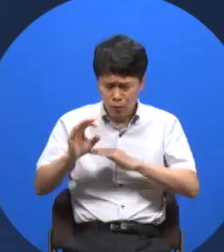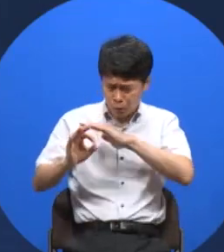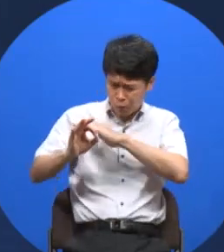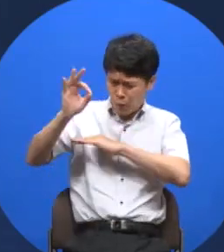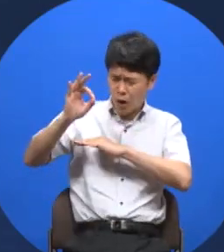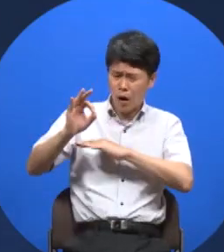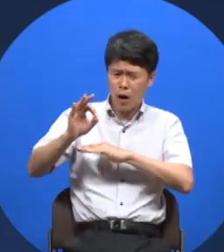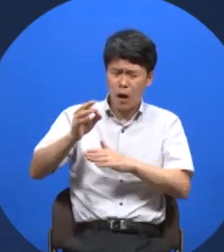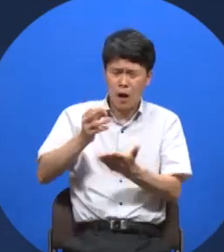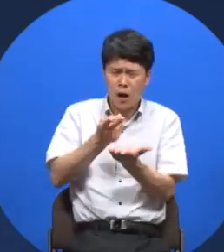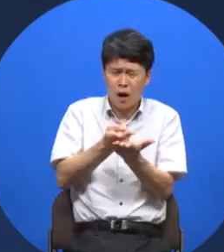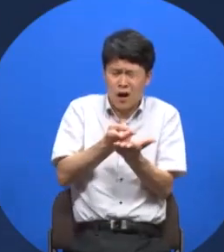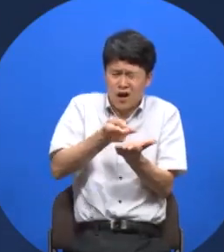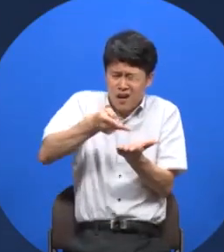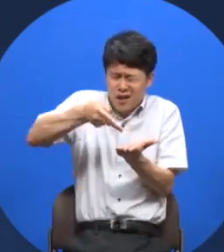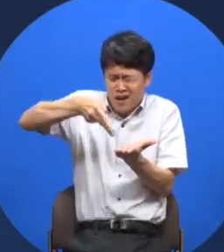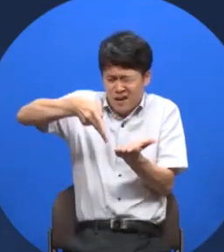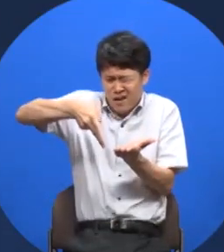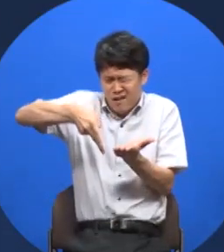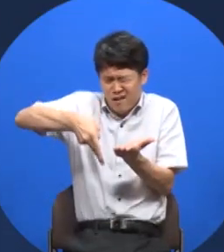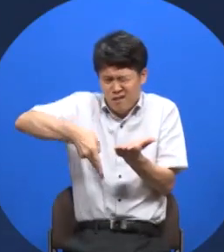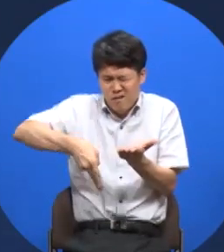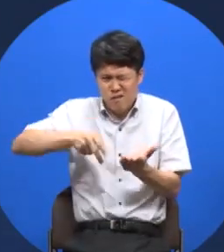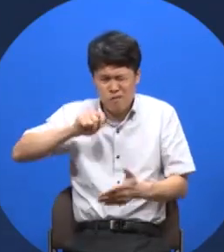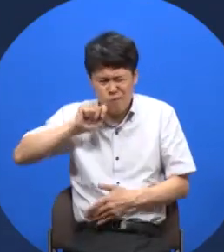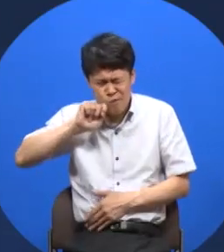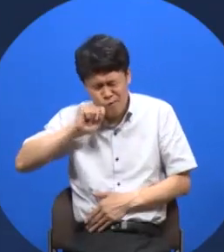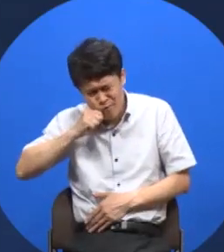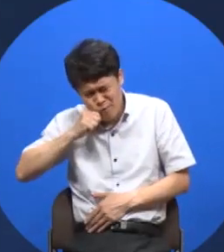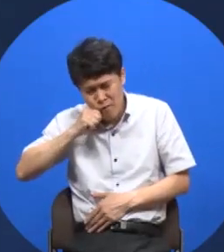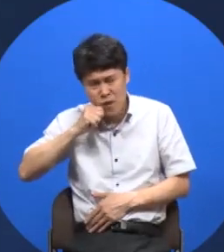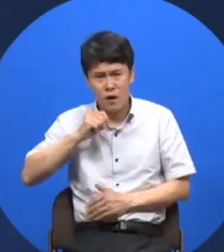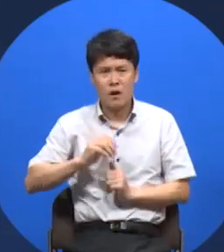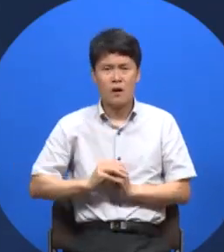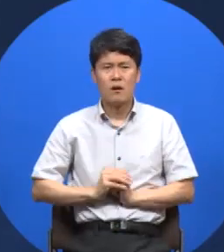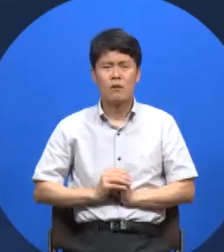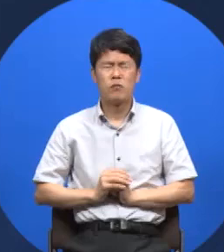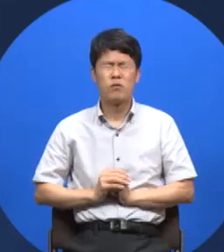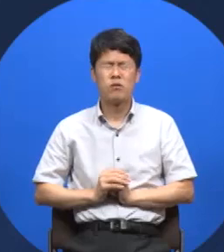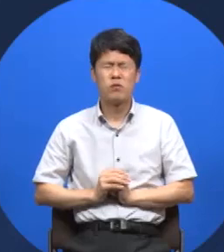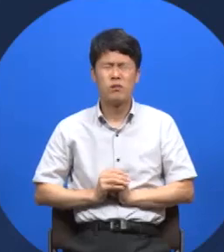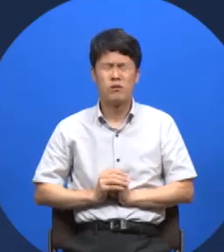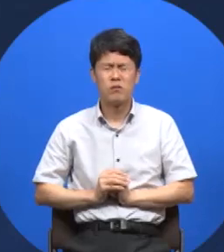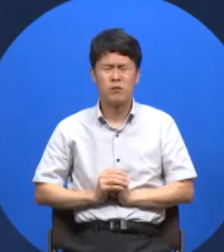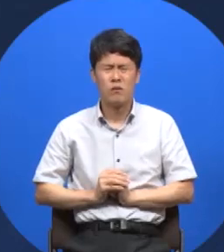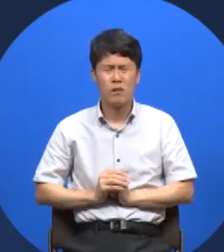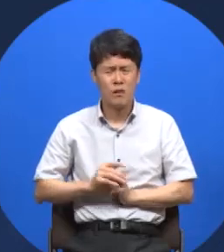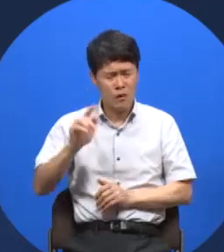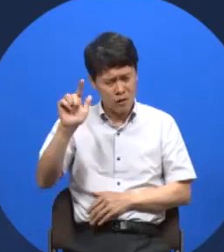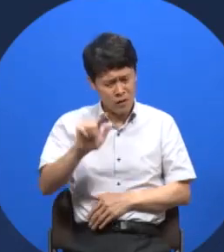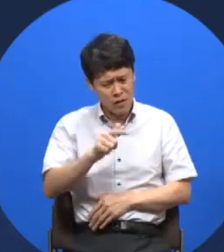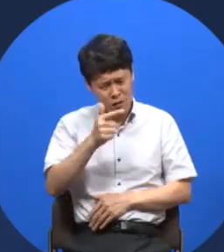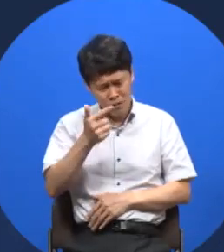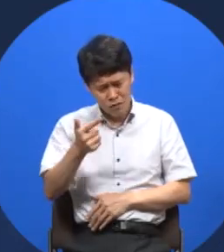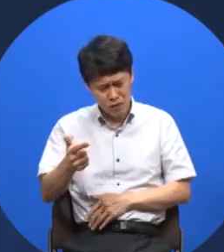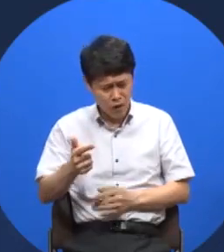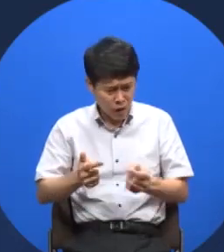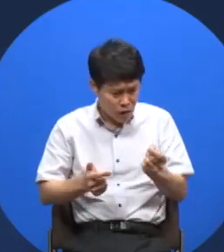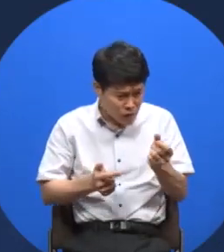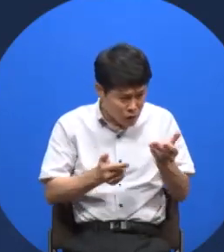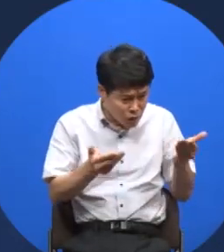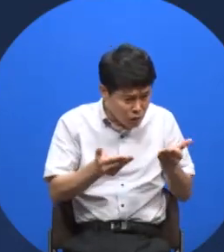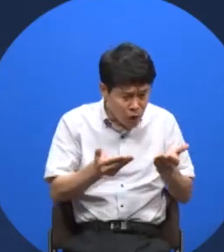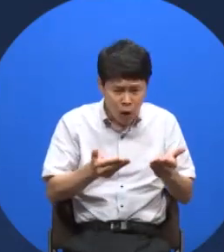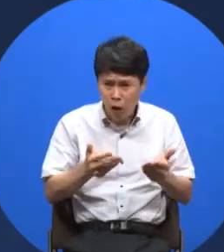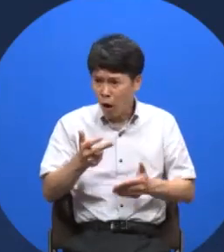아침에는 침대에서 일어나기조차 힘들었다. 그러자 하룻밤 사이에 사소한 일이